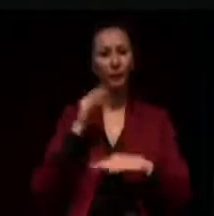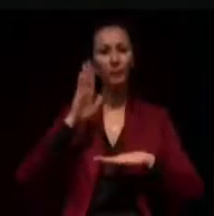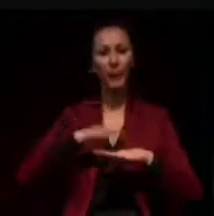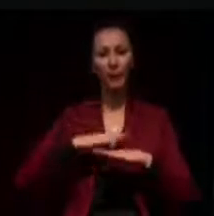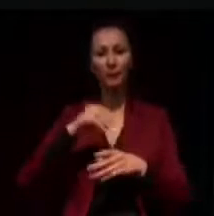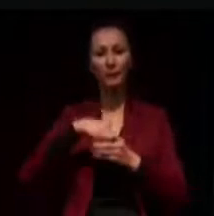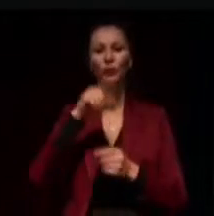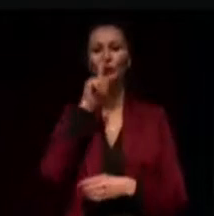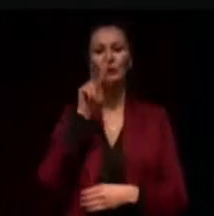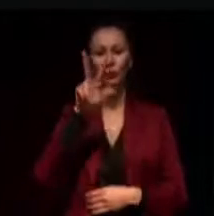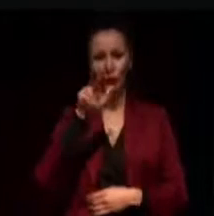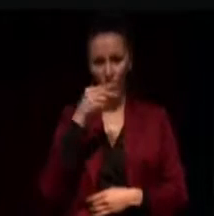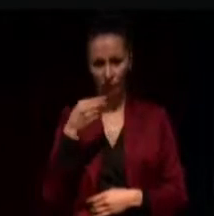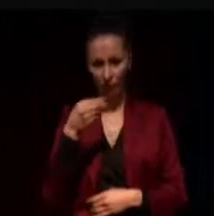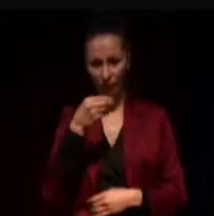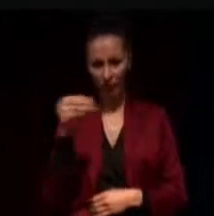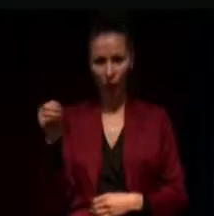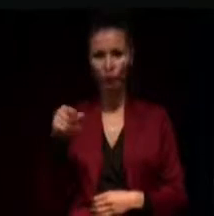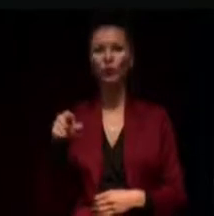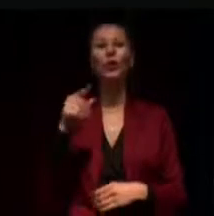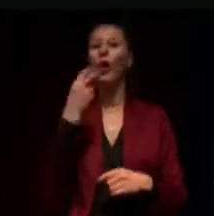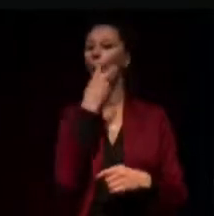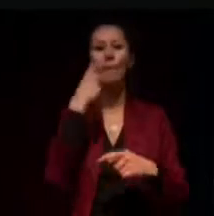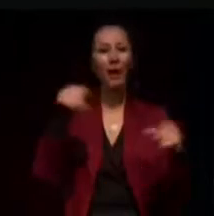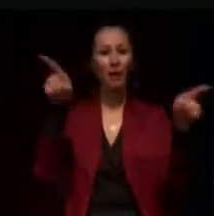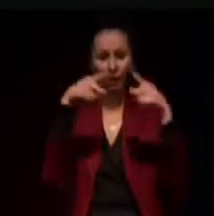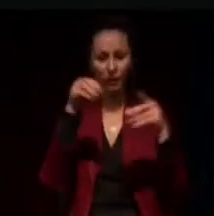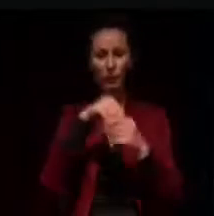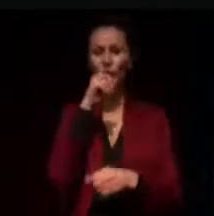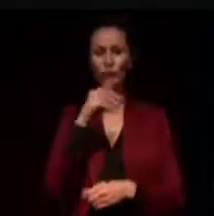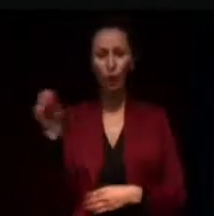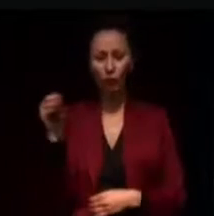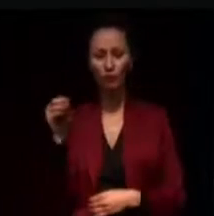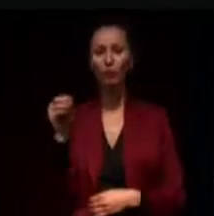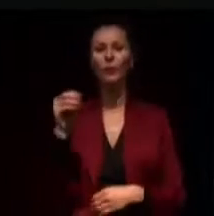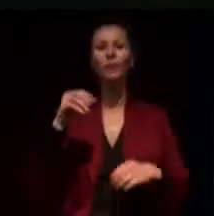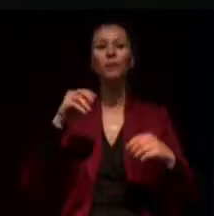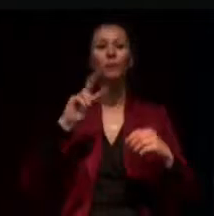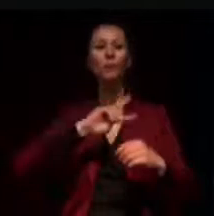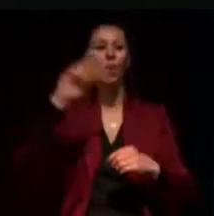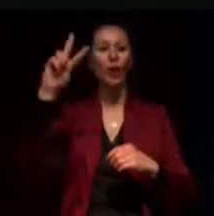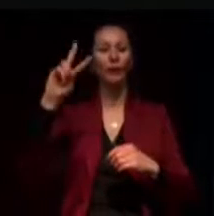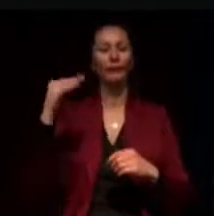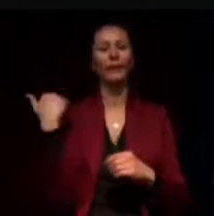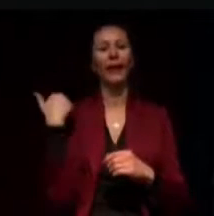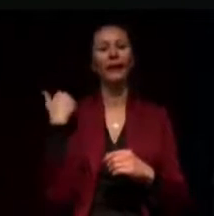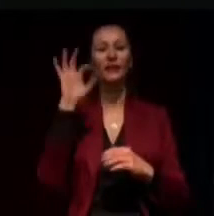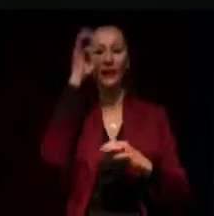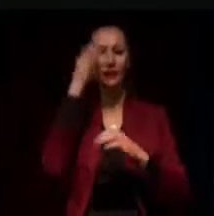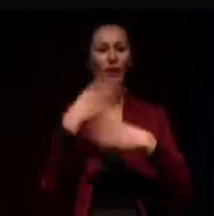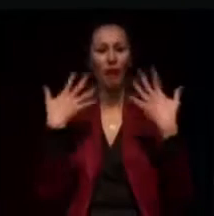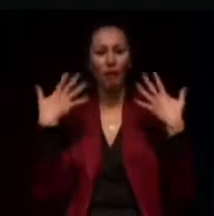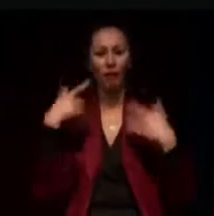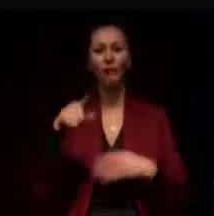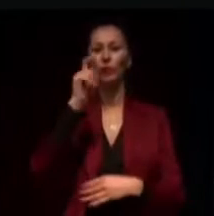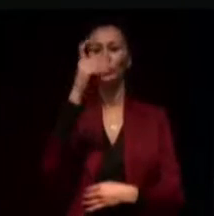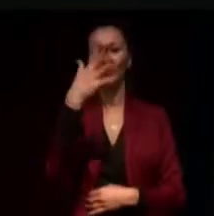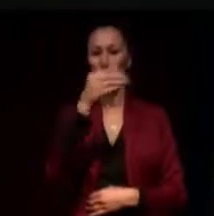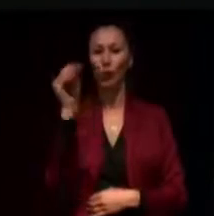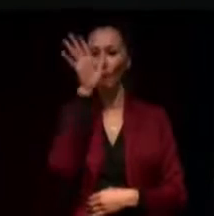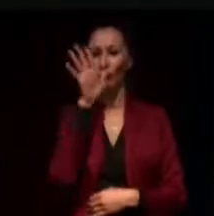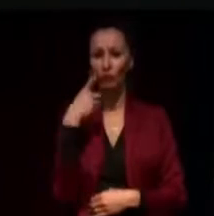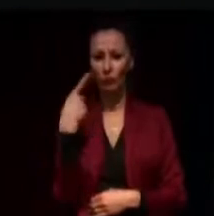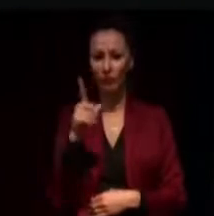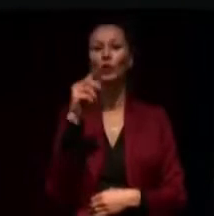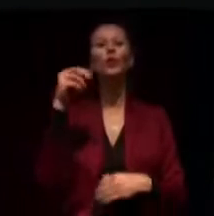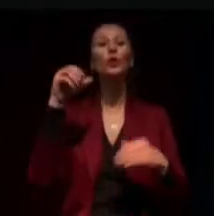yapımı 123.000.000, opera binası 100.000.000, modern yenilikçi yeşil alanlar